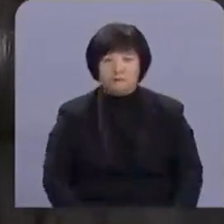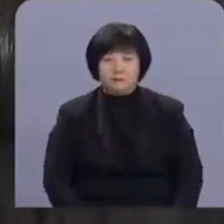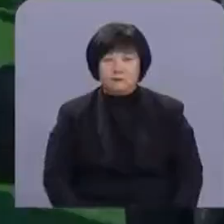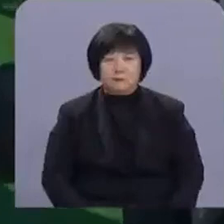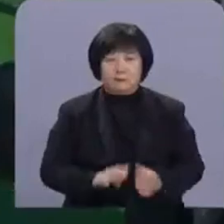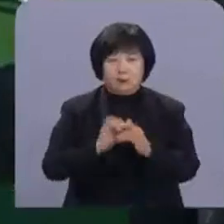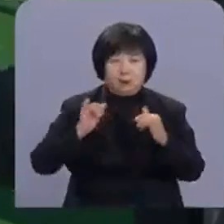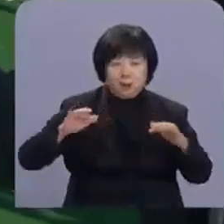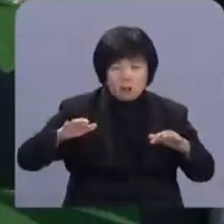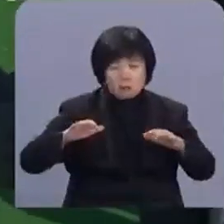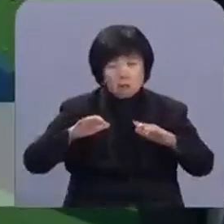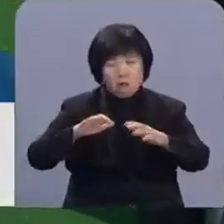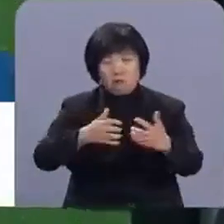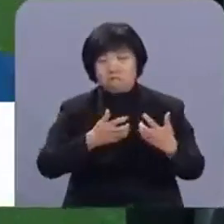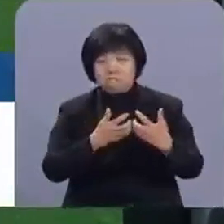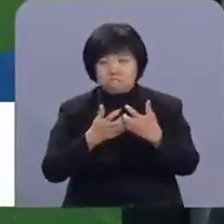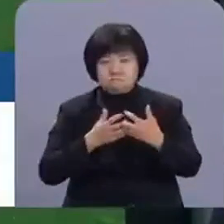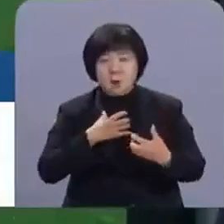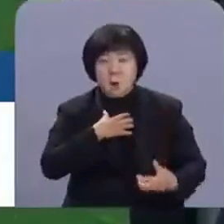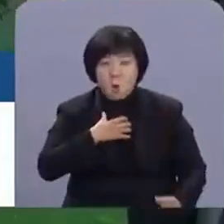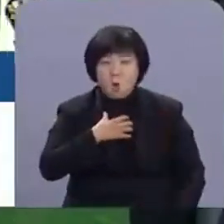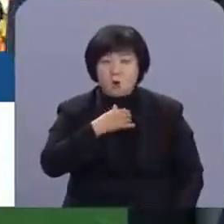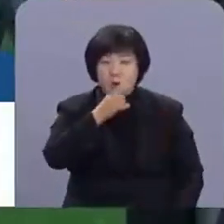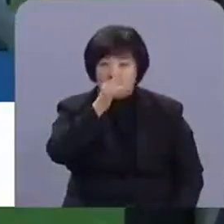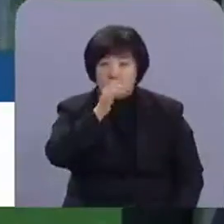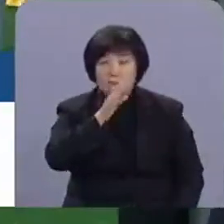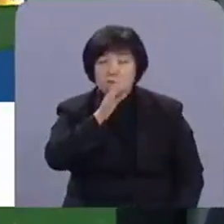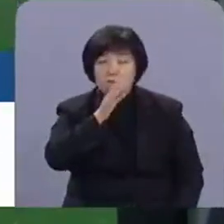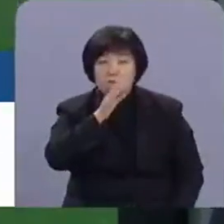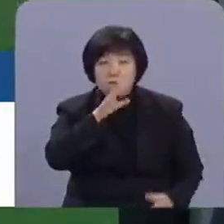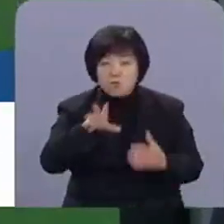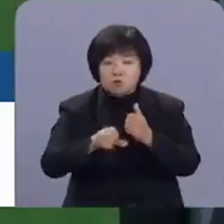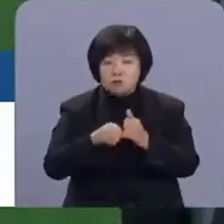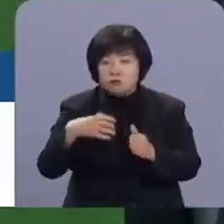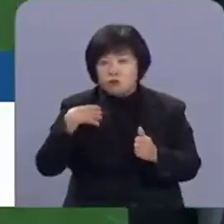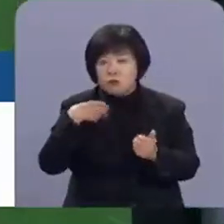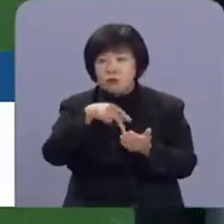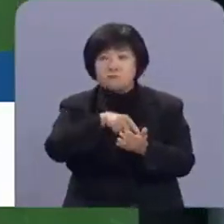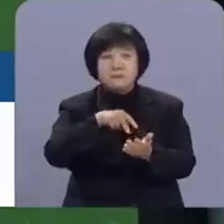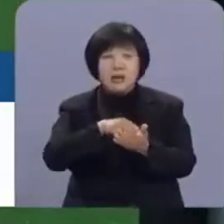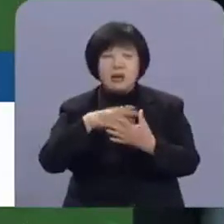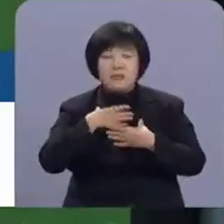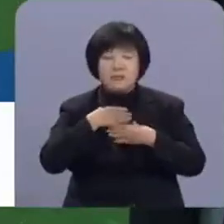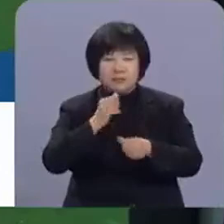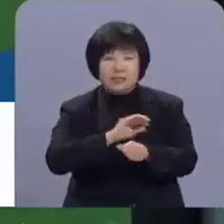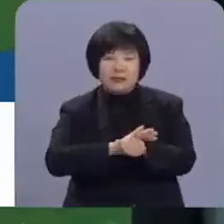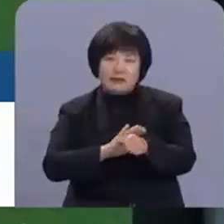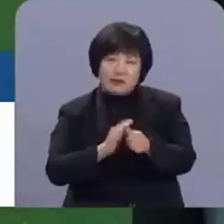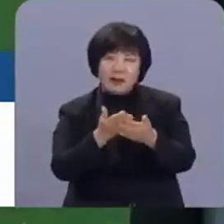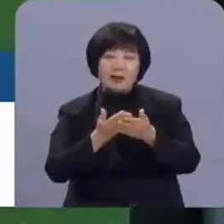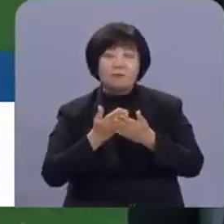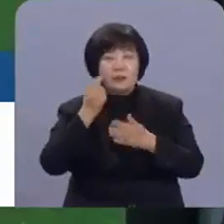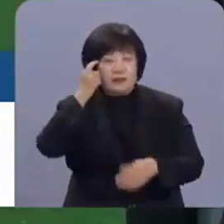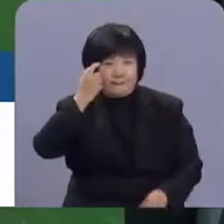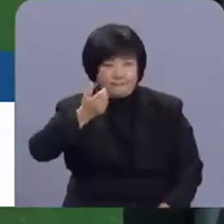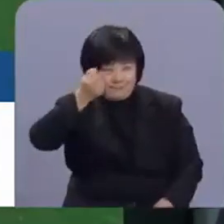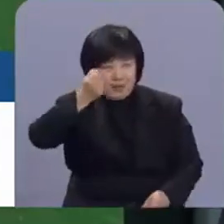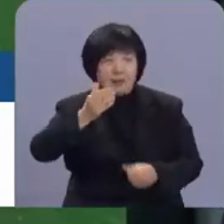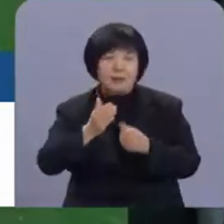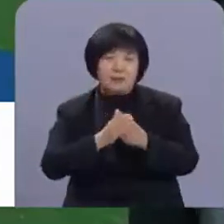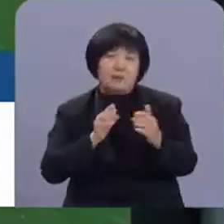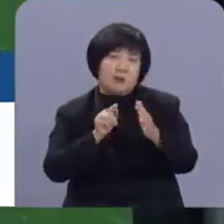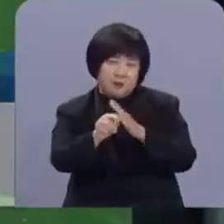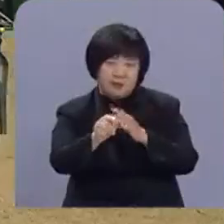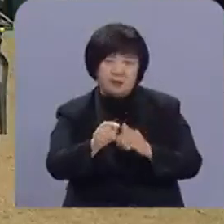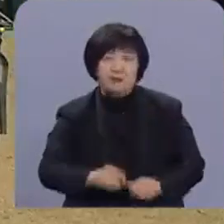사람 많이 몰릴 거란 걱정은 있긴 있었는데 주최 측에서 안전하게 잘 해줄 거라고 생각이 들어서 한번 나오게